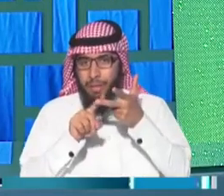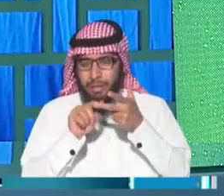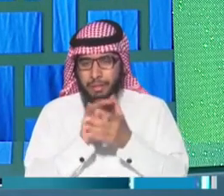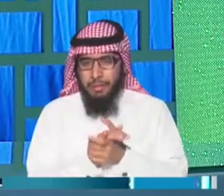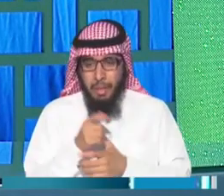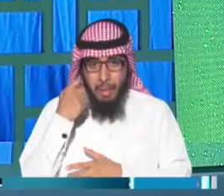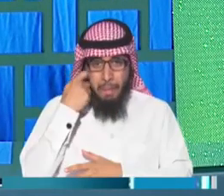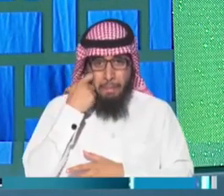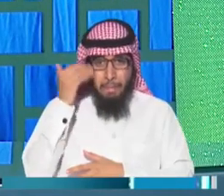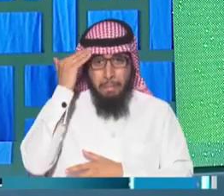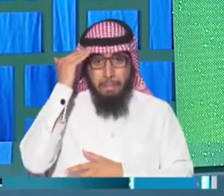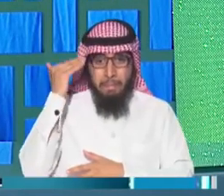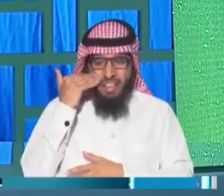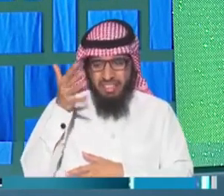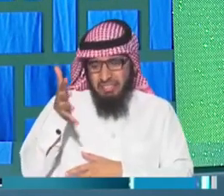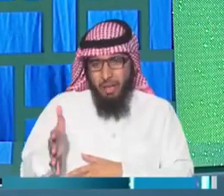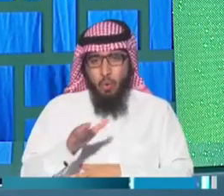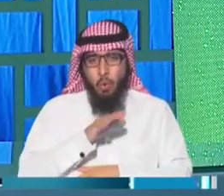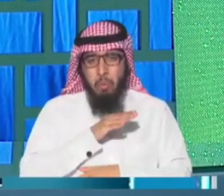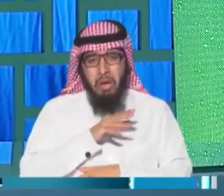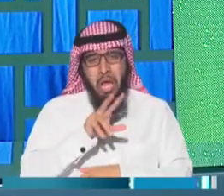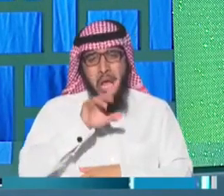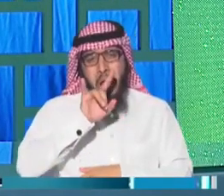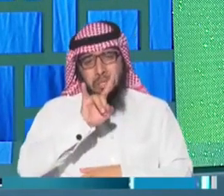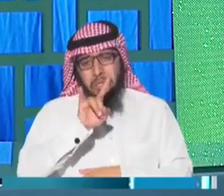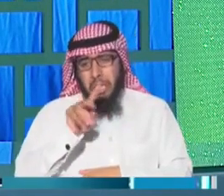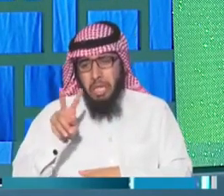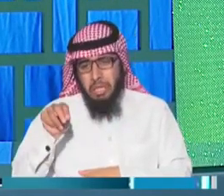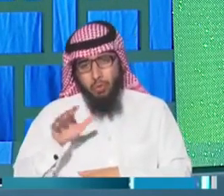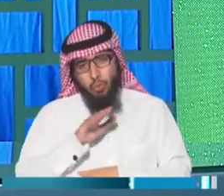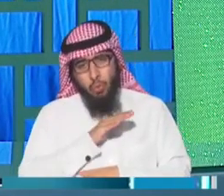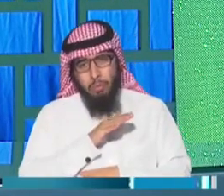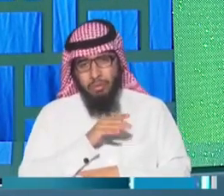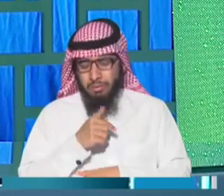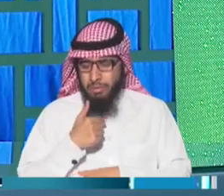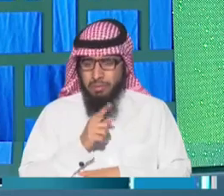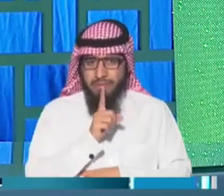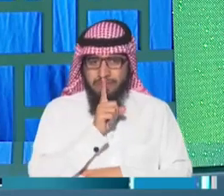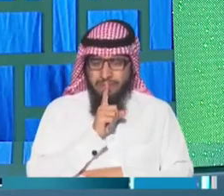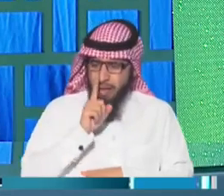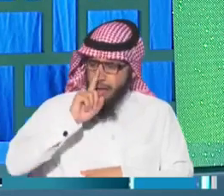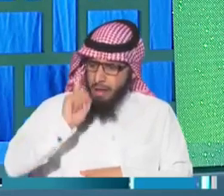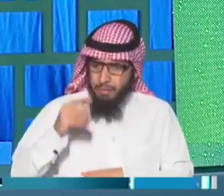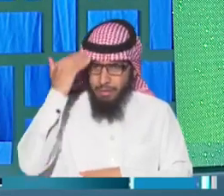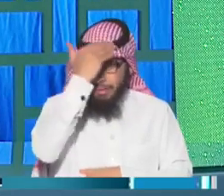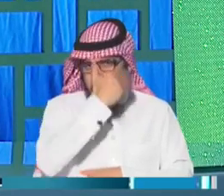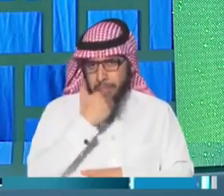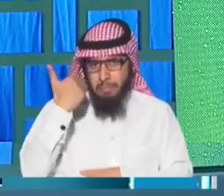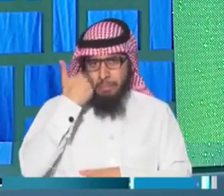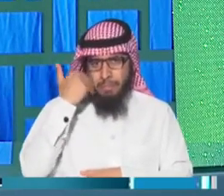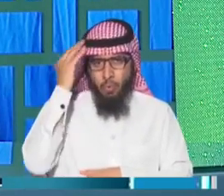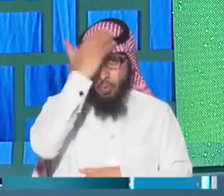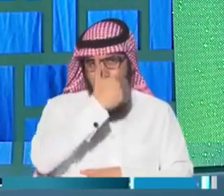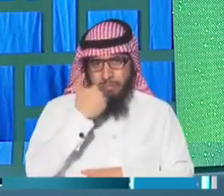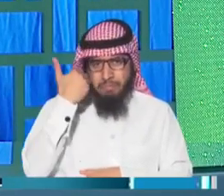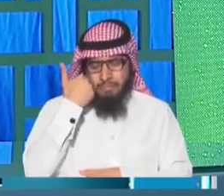البنات الصغار بتقول في العاشره والحاديه عشره متى يلزمني ان احجب البنات دون قطاع الوجه كما